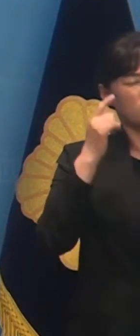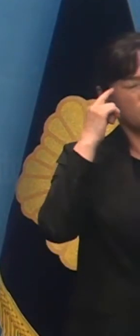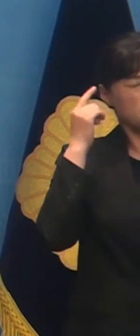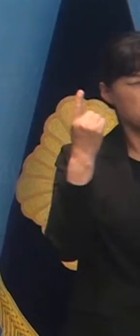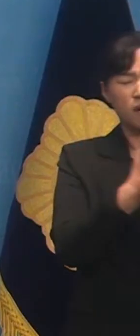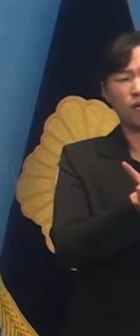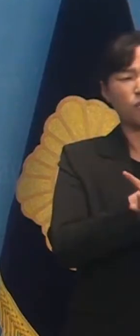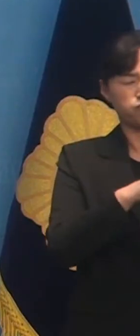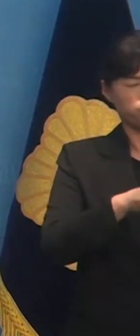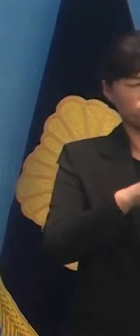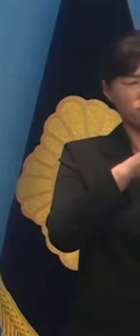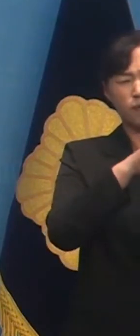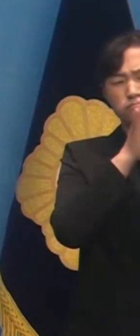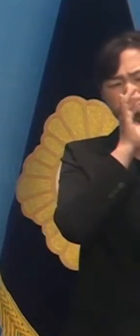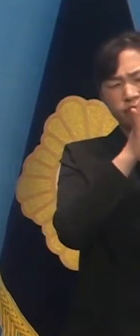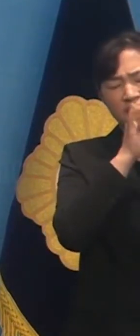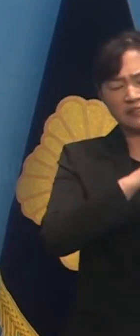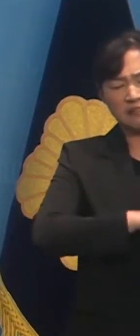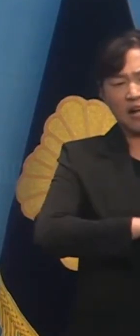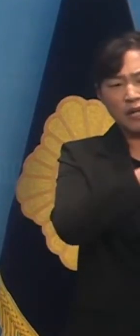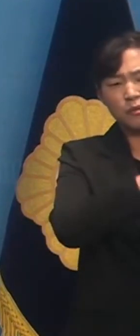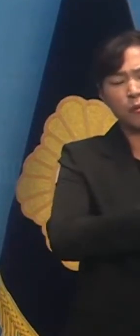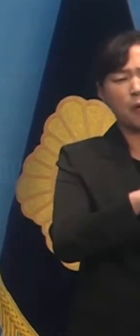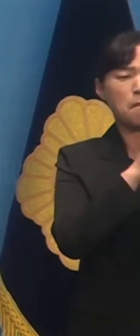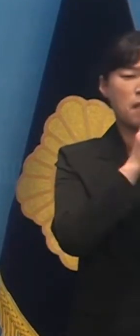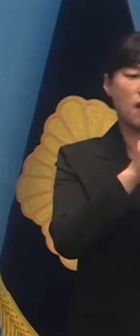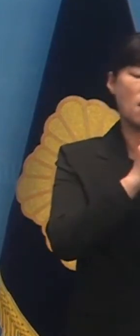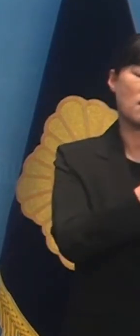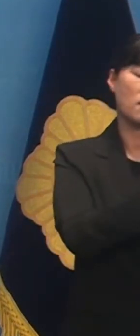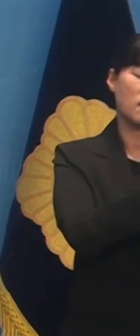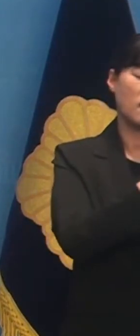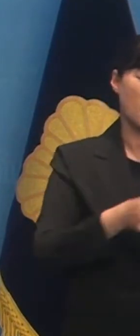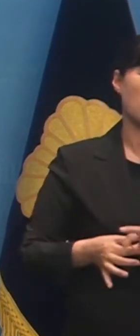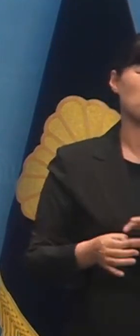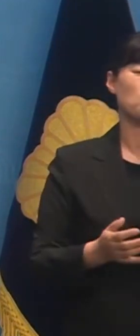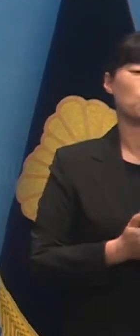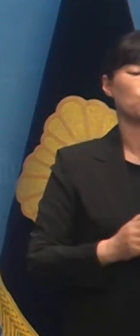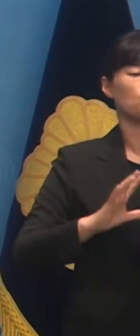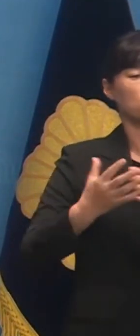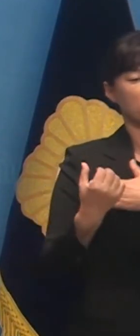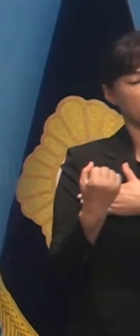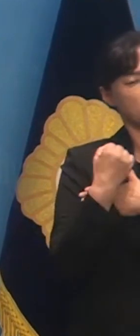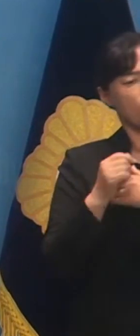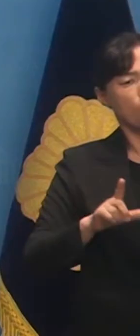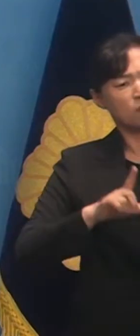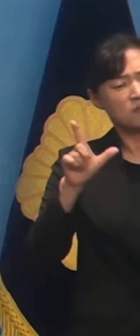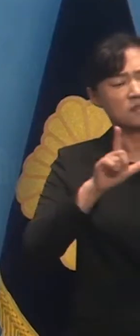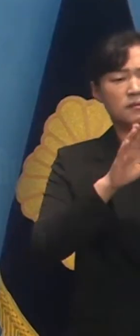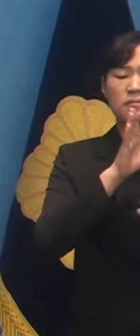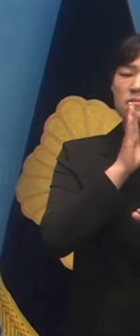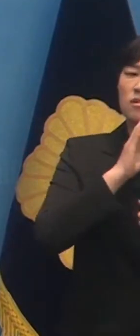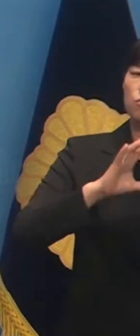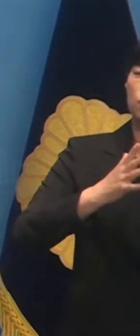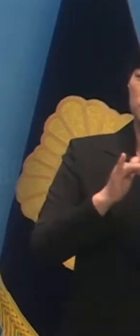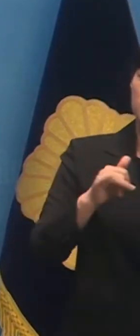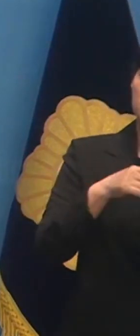갱생불가능한 구제불능의 태도와 발언을 일삼는 국민의힘의 행태는